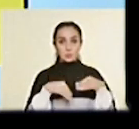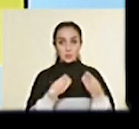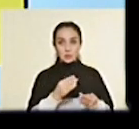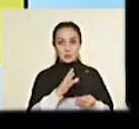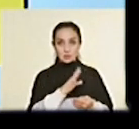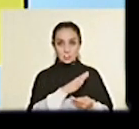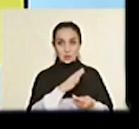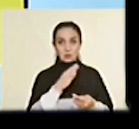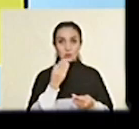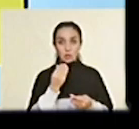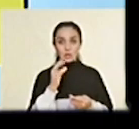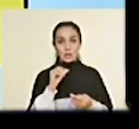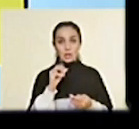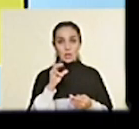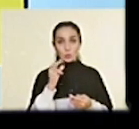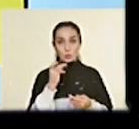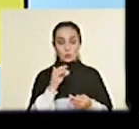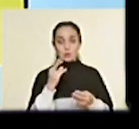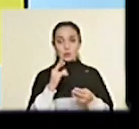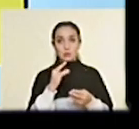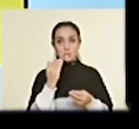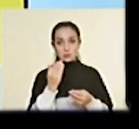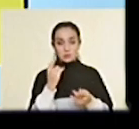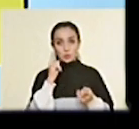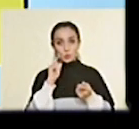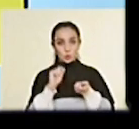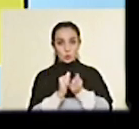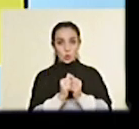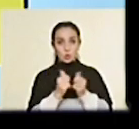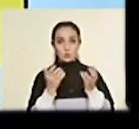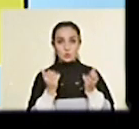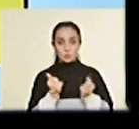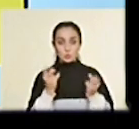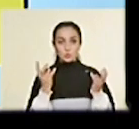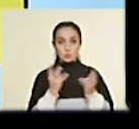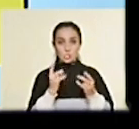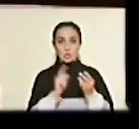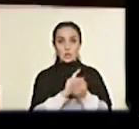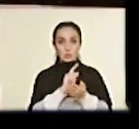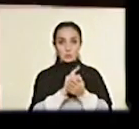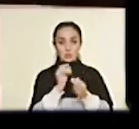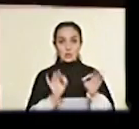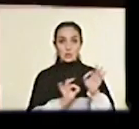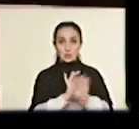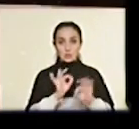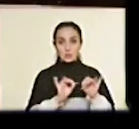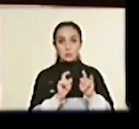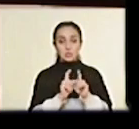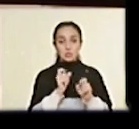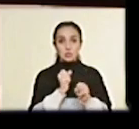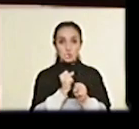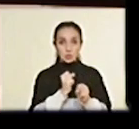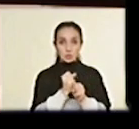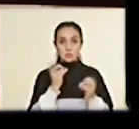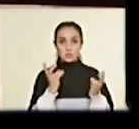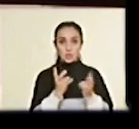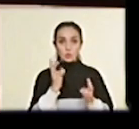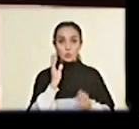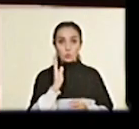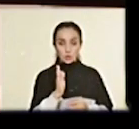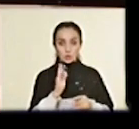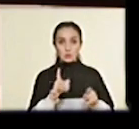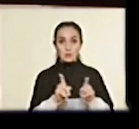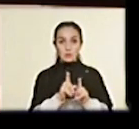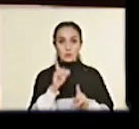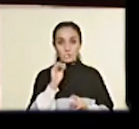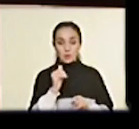berilgan koloniyalarni siz yod olishingiz uchun albatta xarita bilan ham ishlashingiz zarur bo'ladi